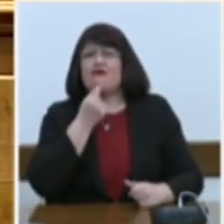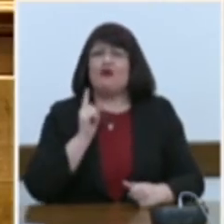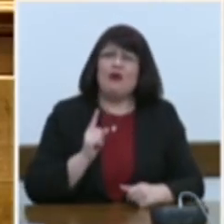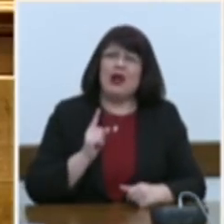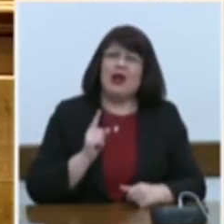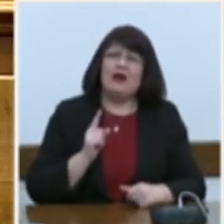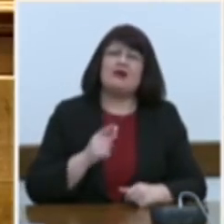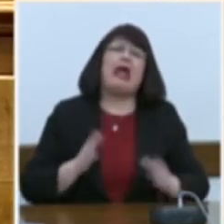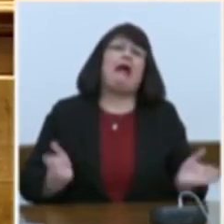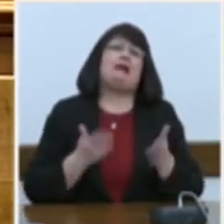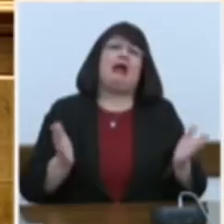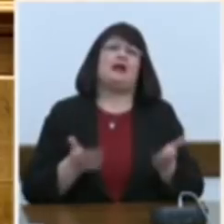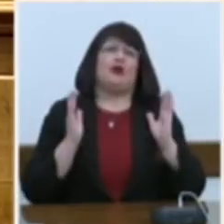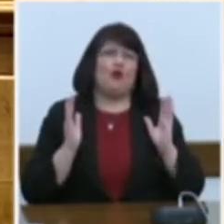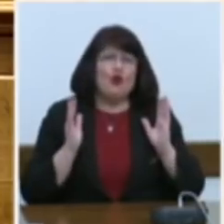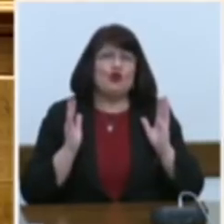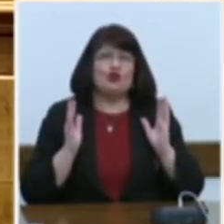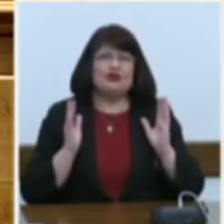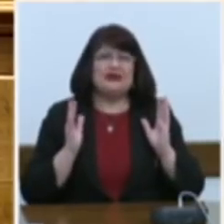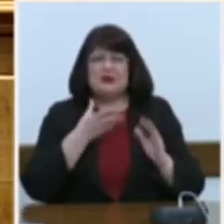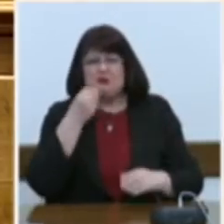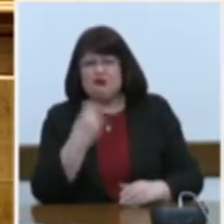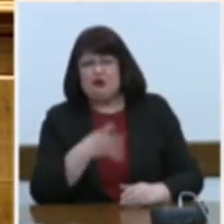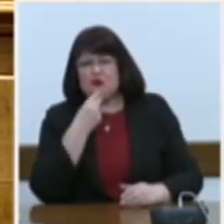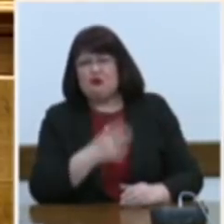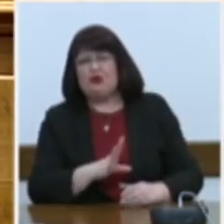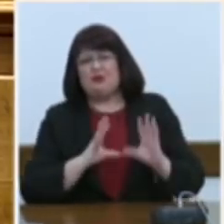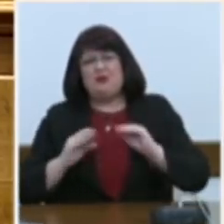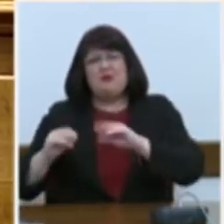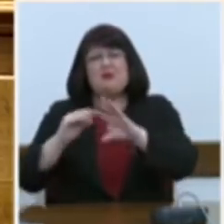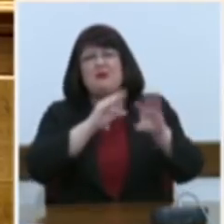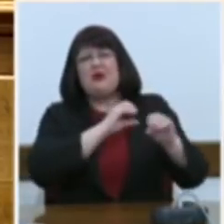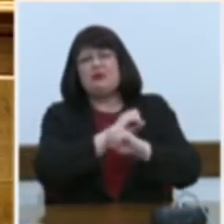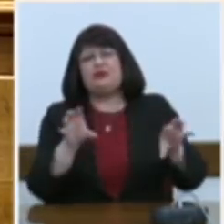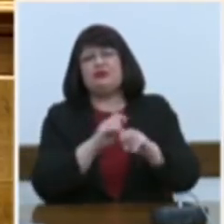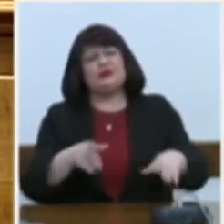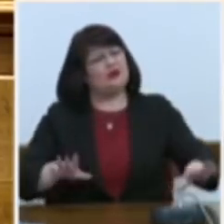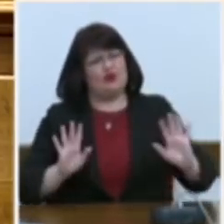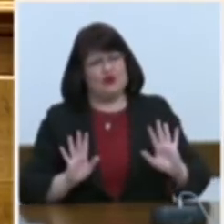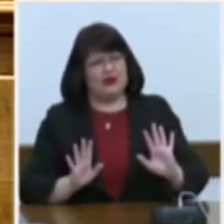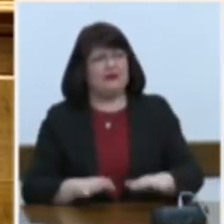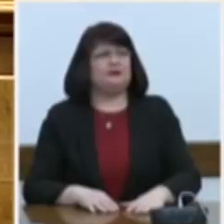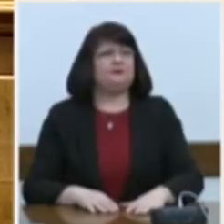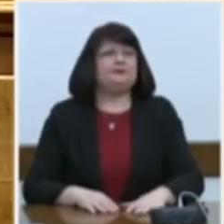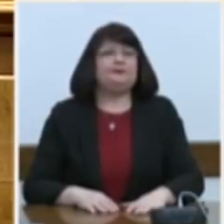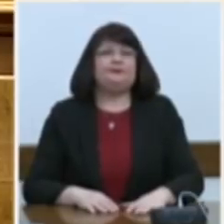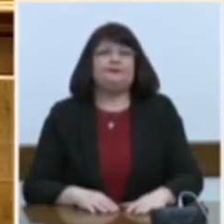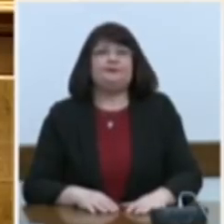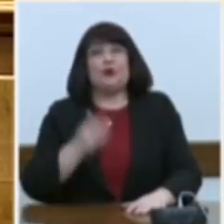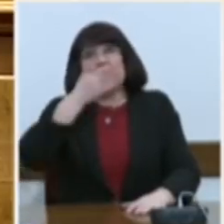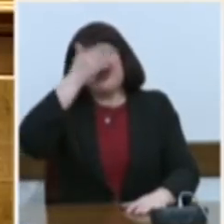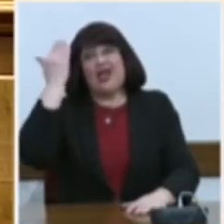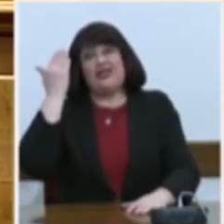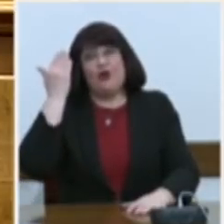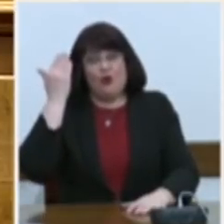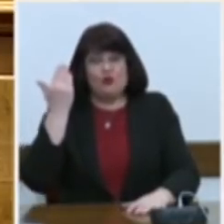και αβασάνιστα αθλειότητες που αναπαράγονται ευρέως, από δήθεν αθώες